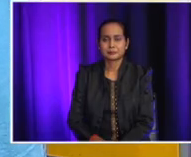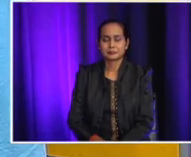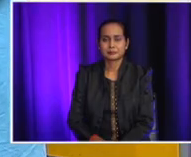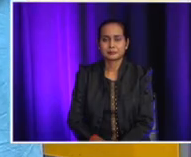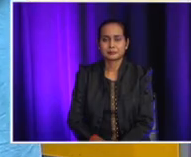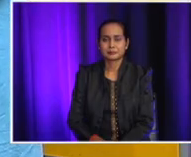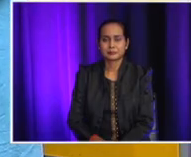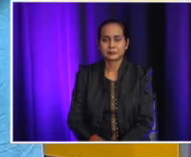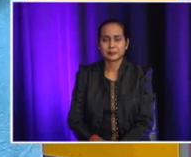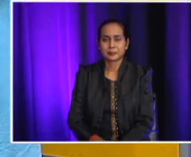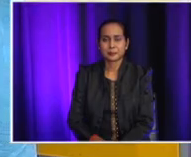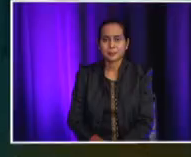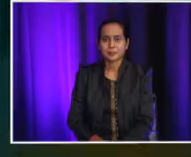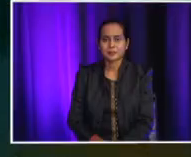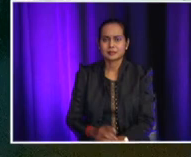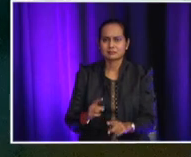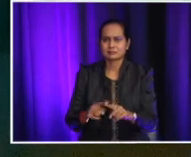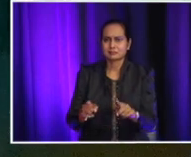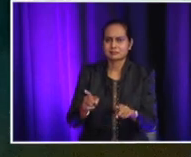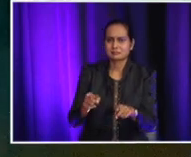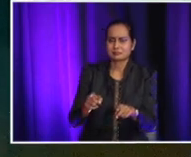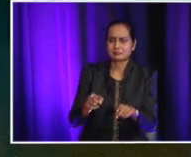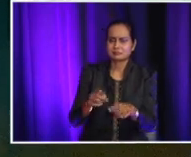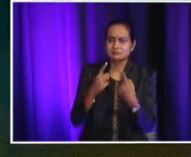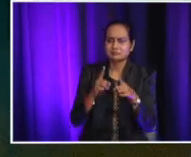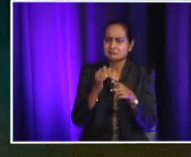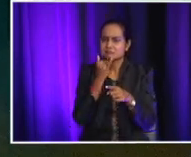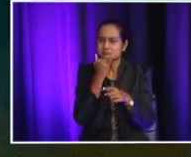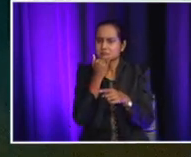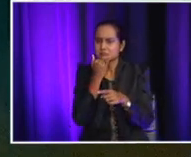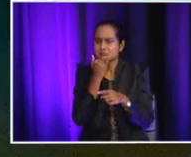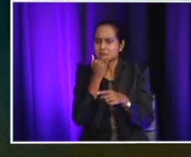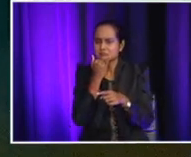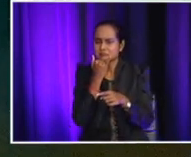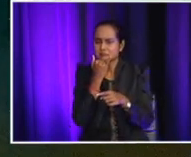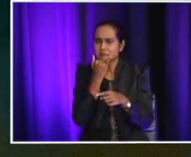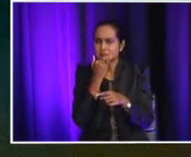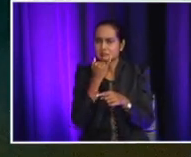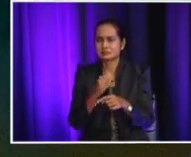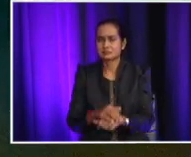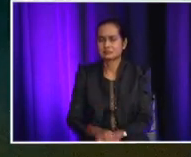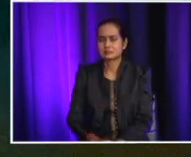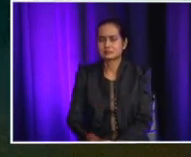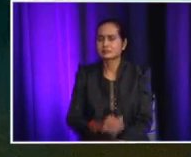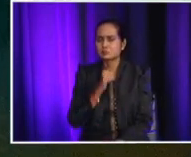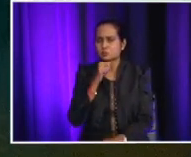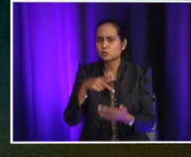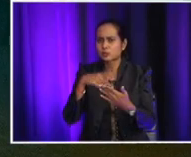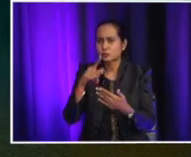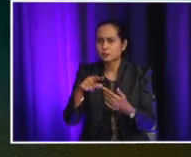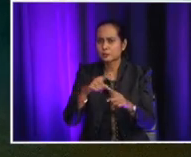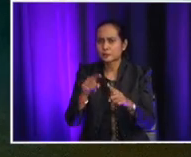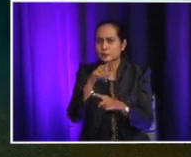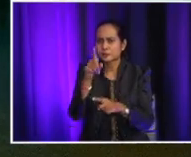Aceh balik ada nih ya saya tanya activity ya dan ya bukan lagi yang program Mengapa membaca